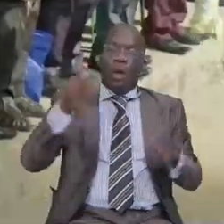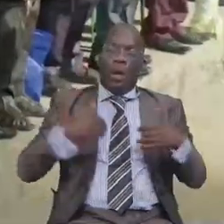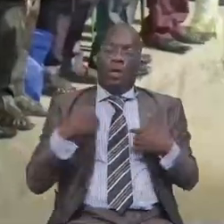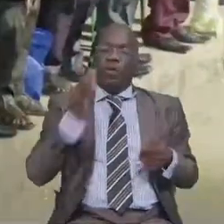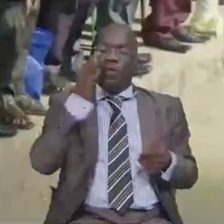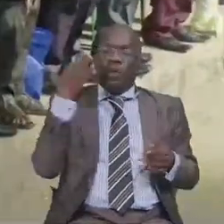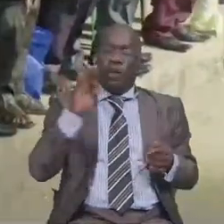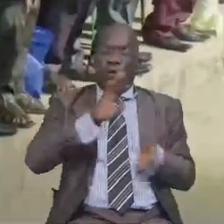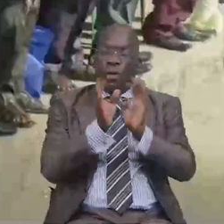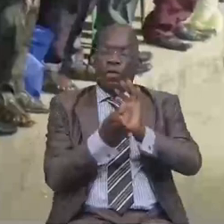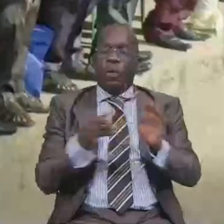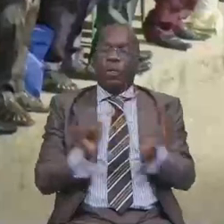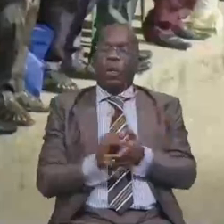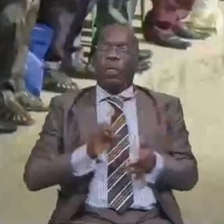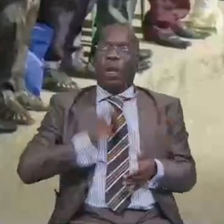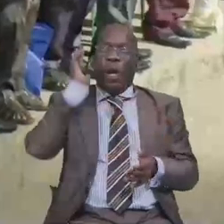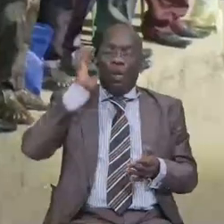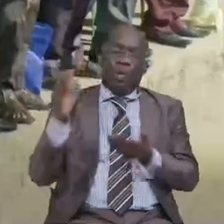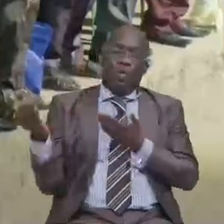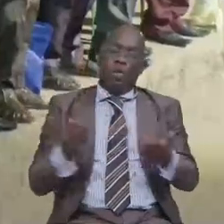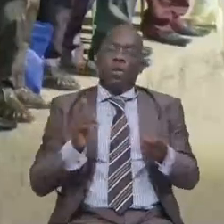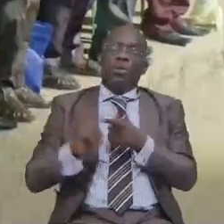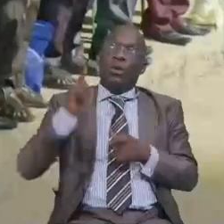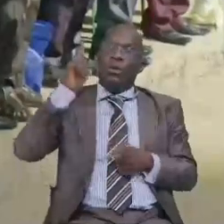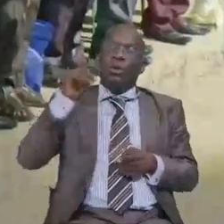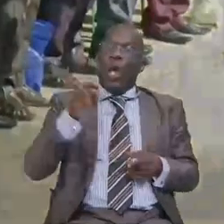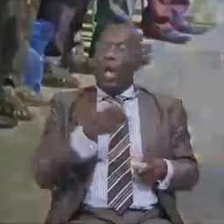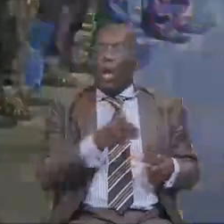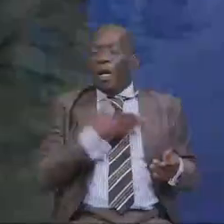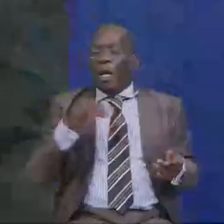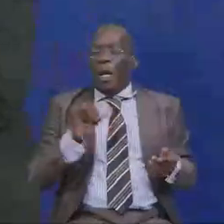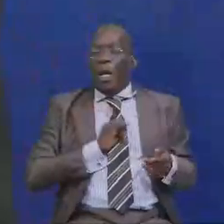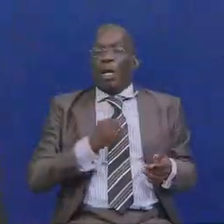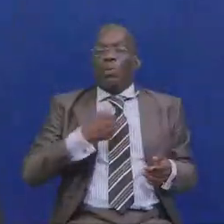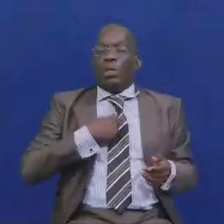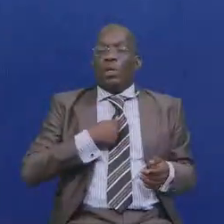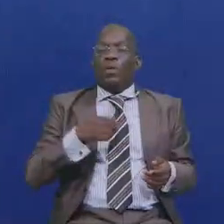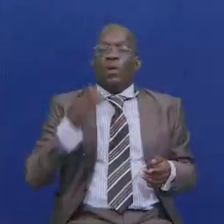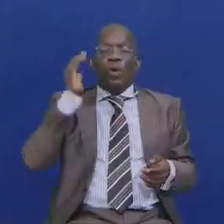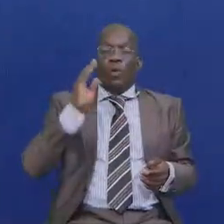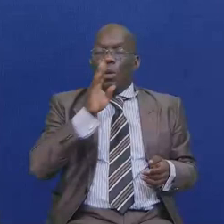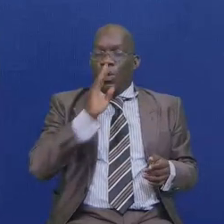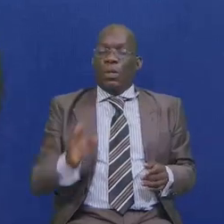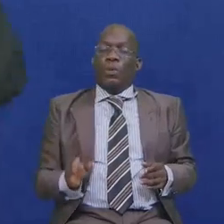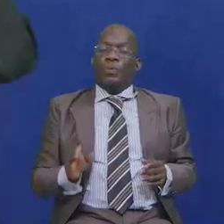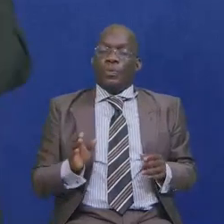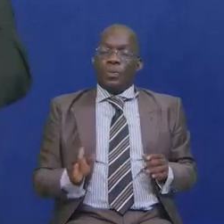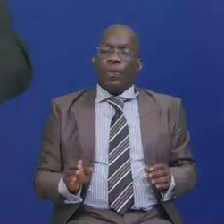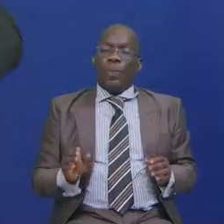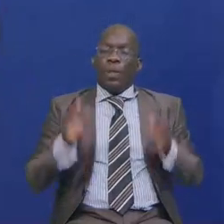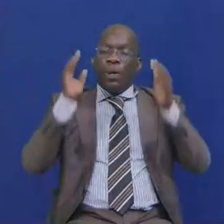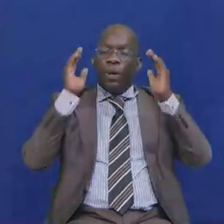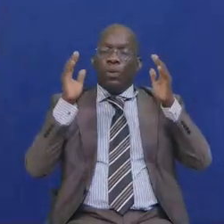convertis que je vais conduire à toi. Et moi-même, je serai si engagé, si